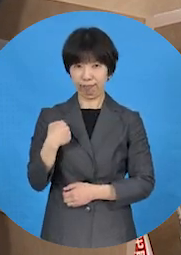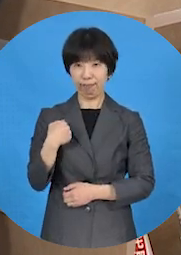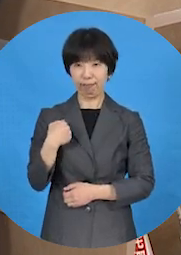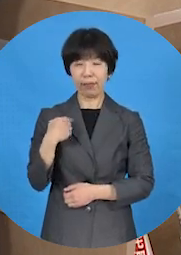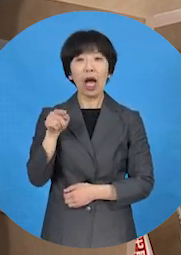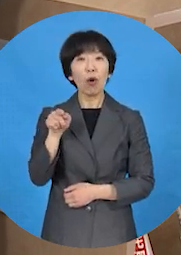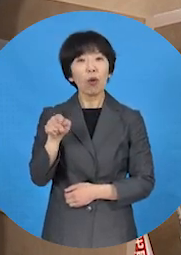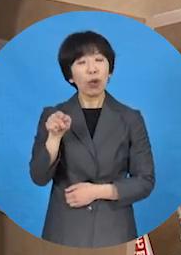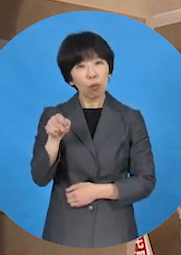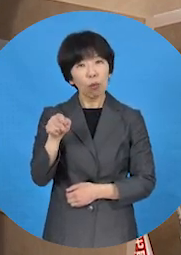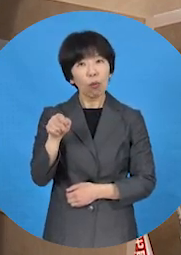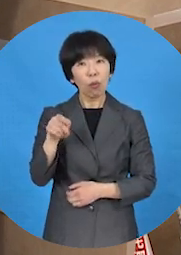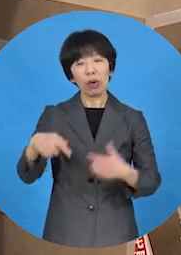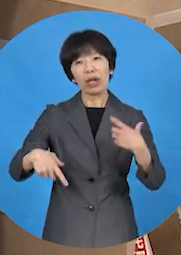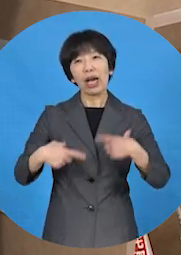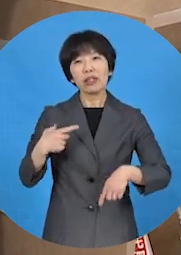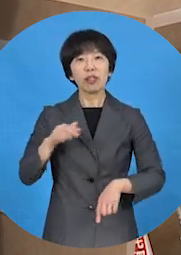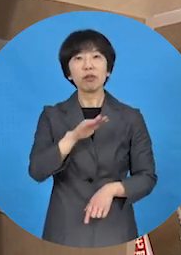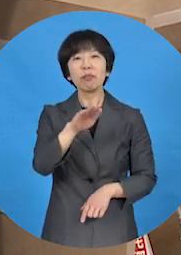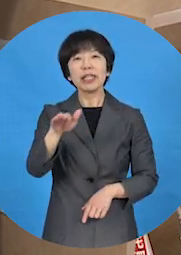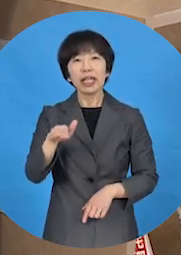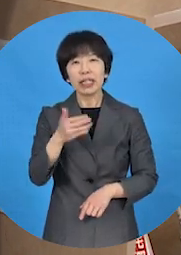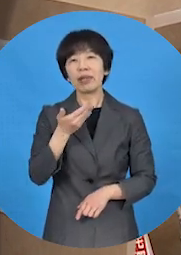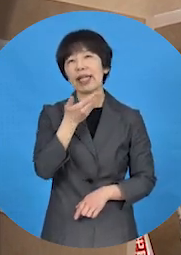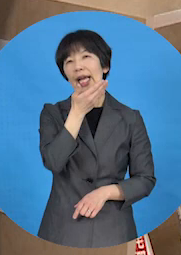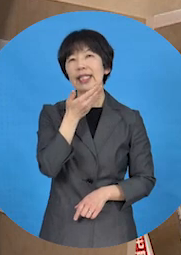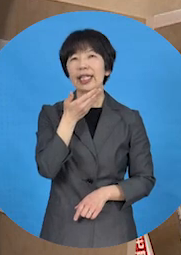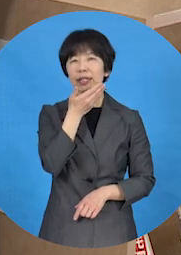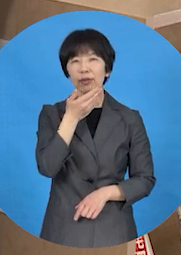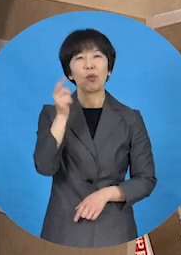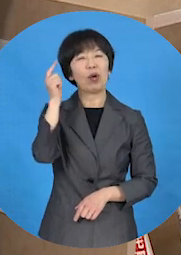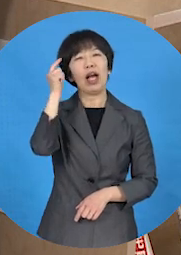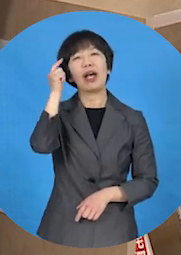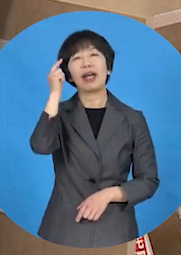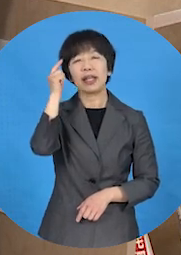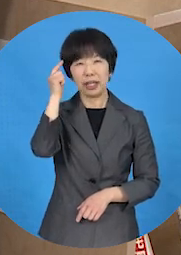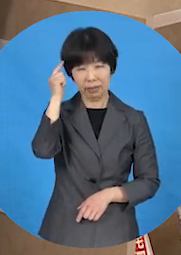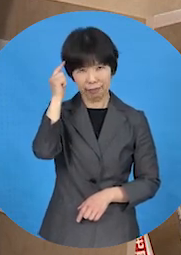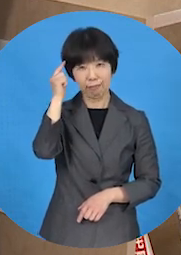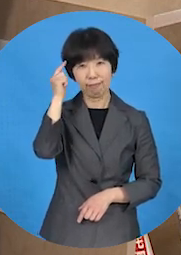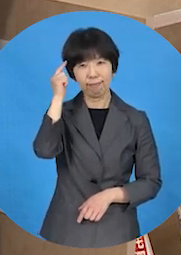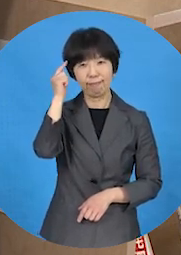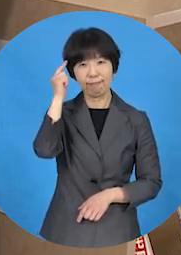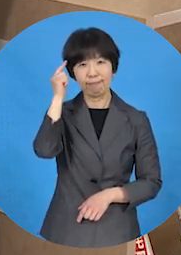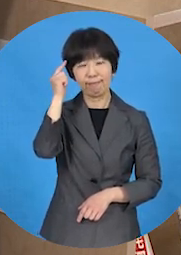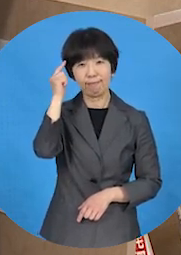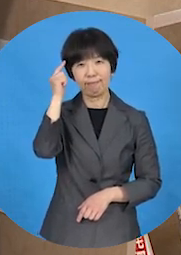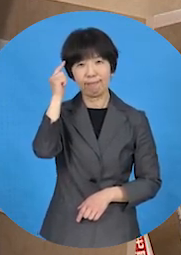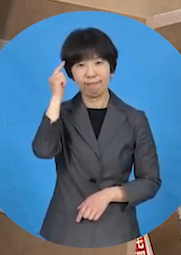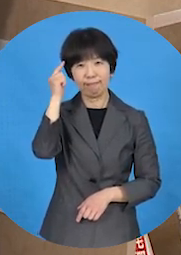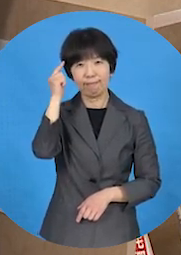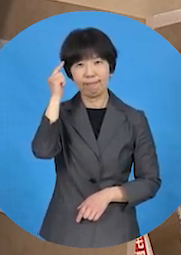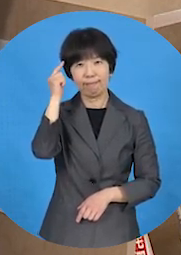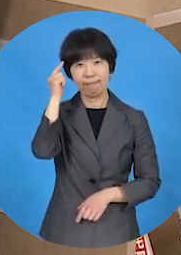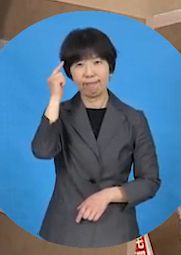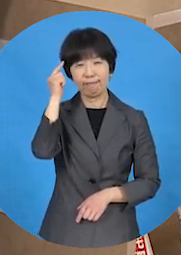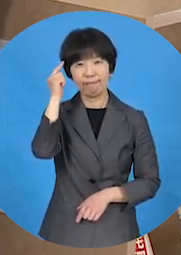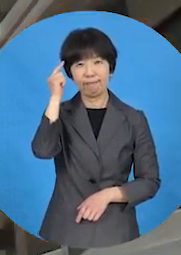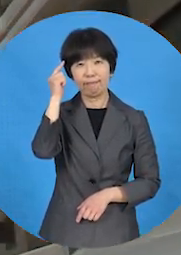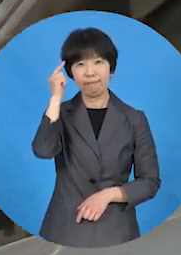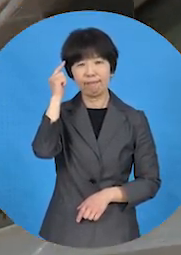ところも10代にとっては大きな学習であると、そういう立場からですね、こういったコーナールームを作っております